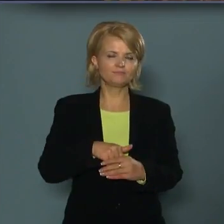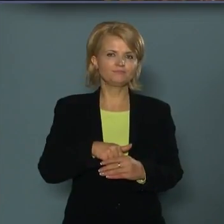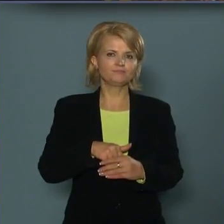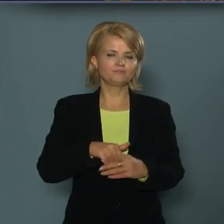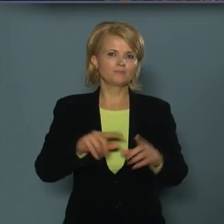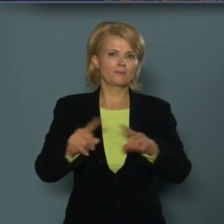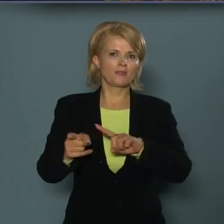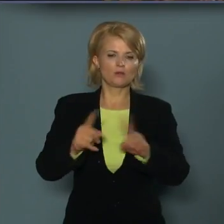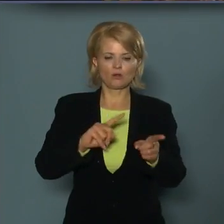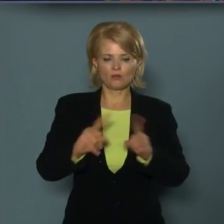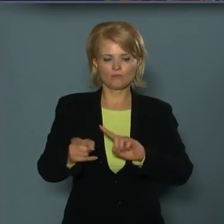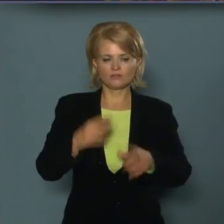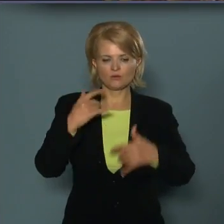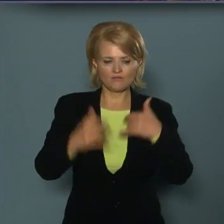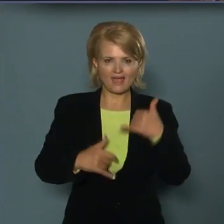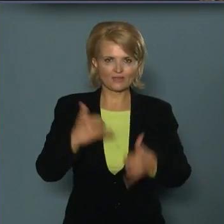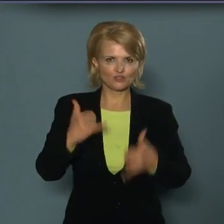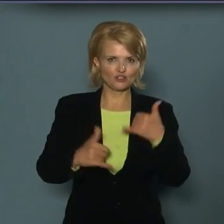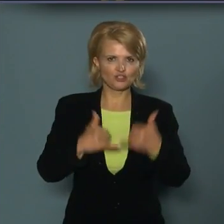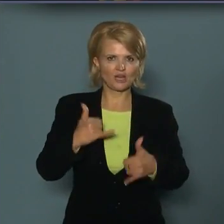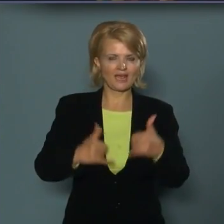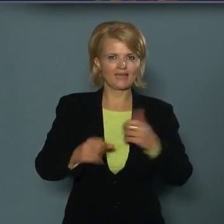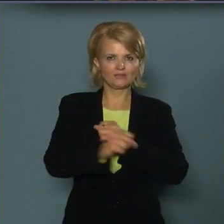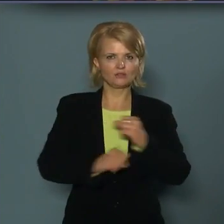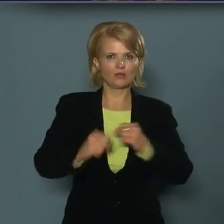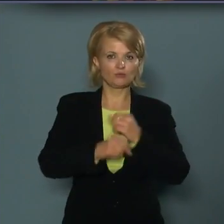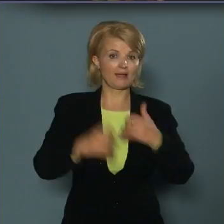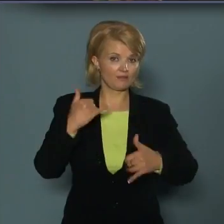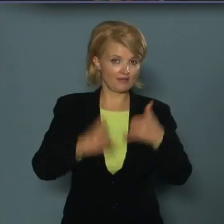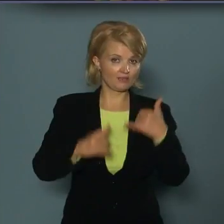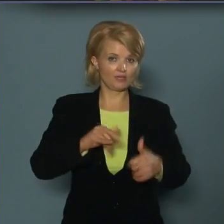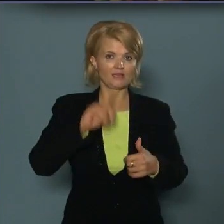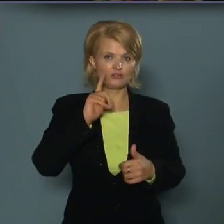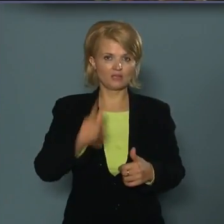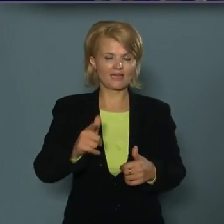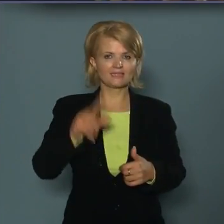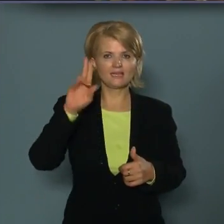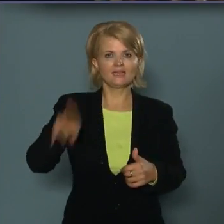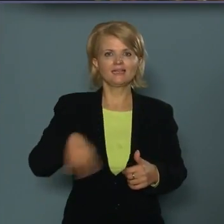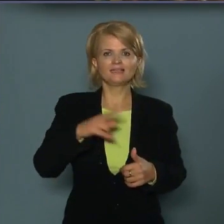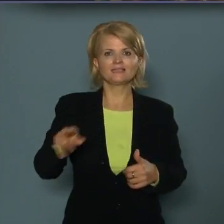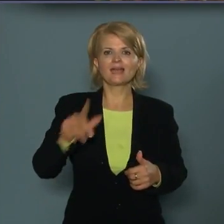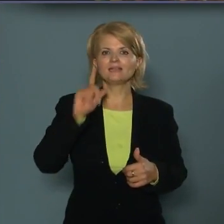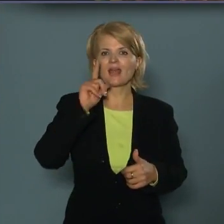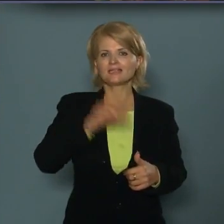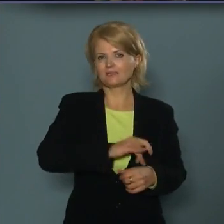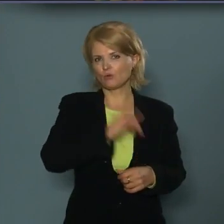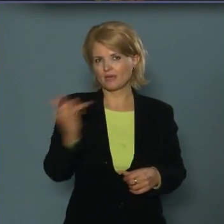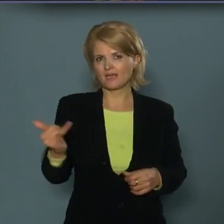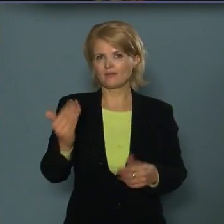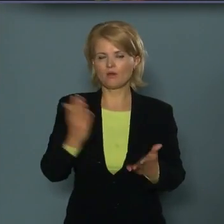úgyhogy különböző vetélkedők, tanulmányi versenyek lesznek a Szent László év